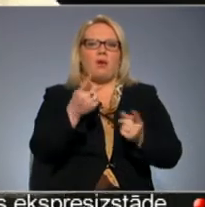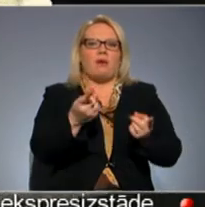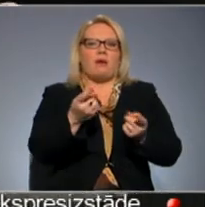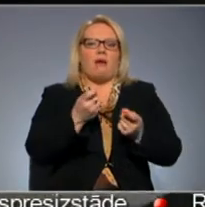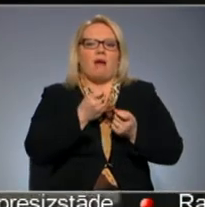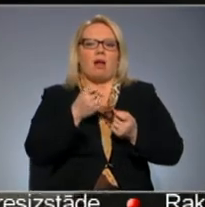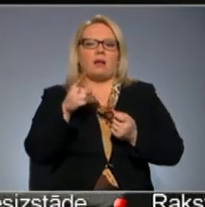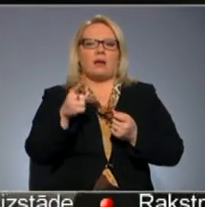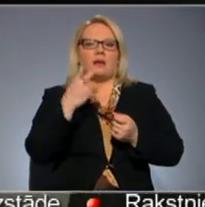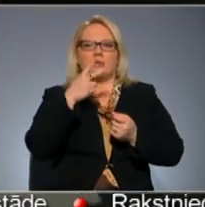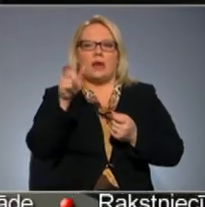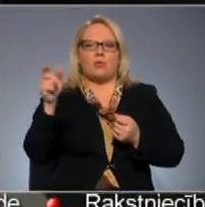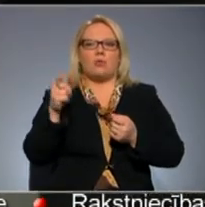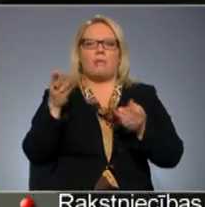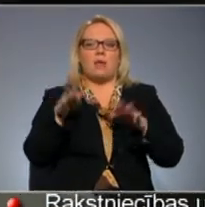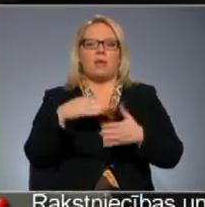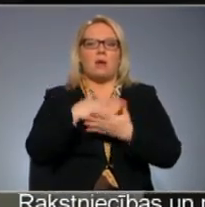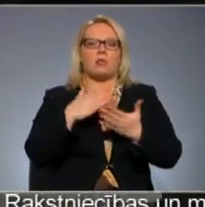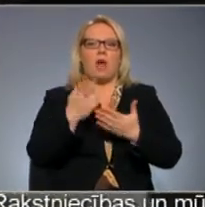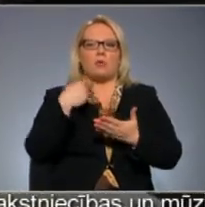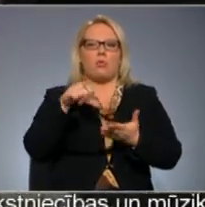tādējādi viņš kļūst par daļu no uzveduma.